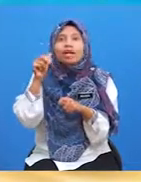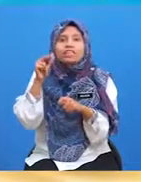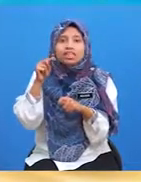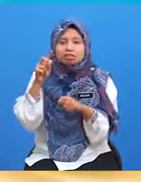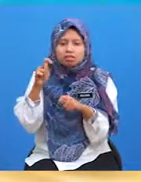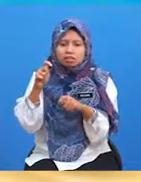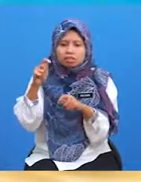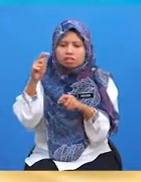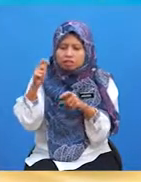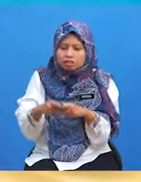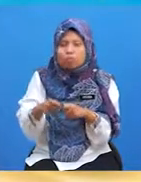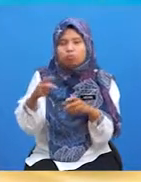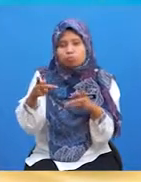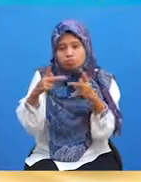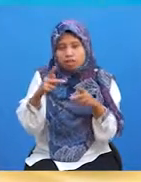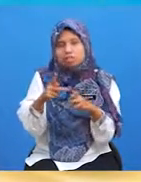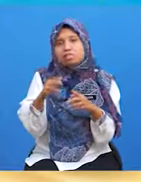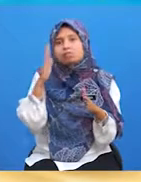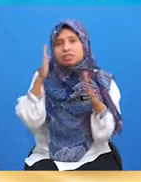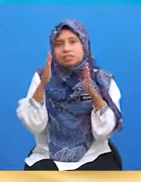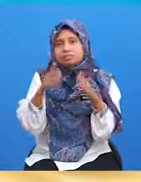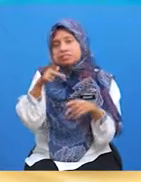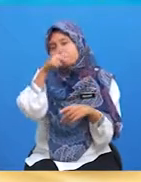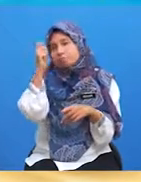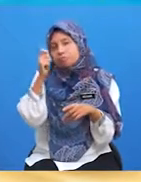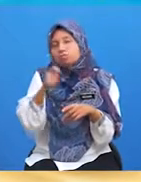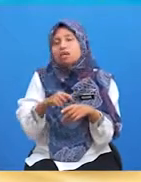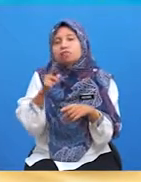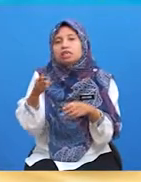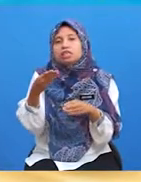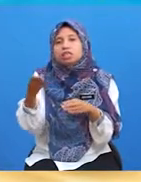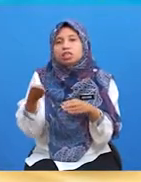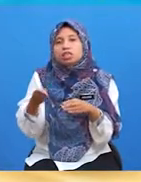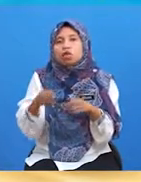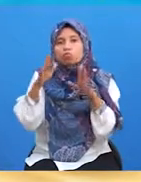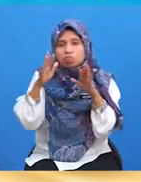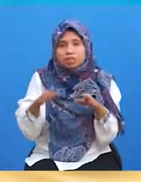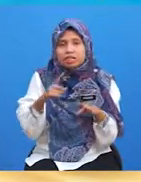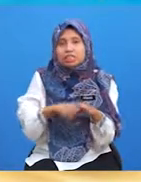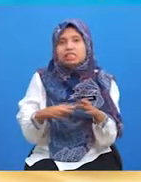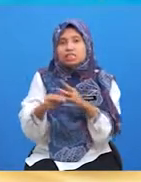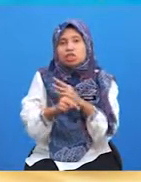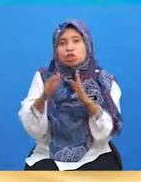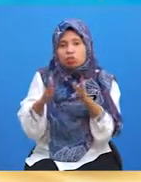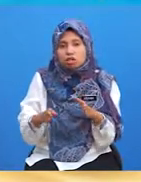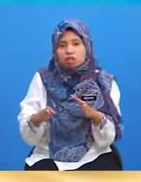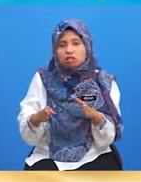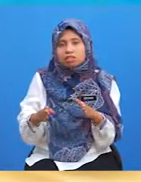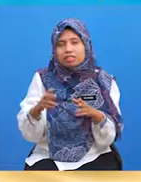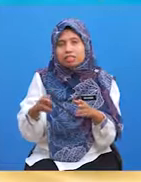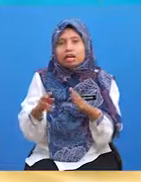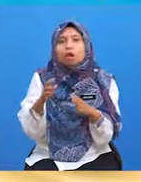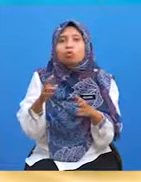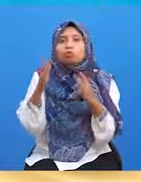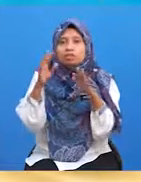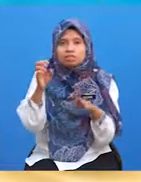Malaysia kerana baginya hujan emas di negeri orang, hujan batu di negeri sendiri, lebih baik